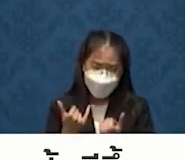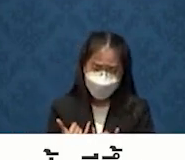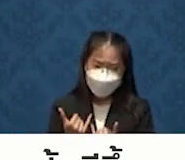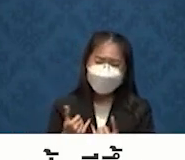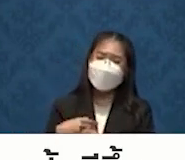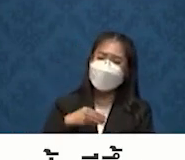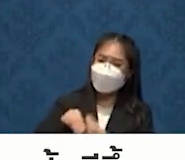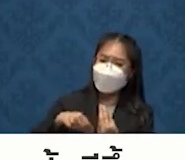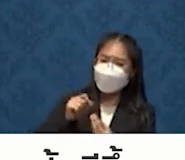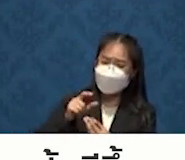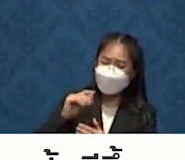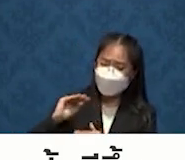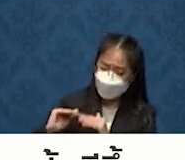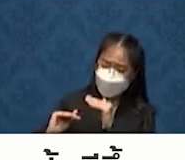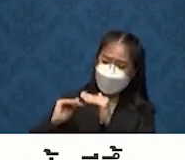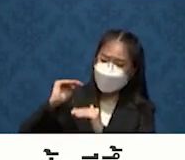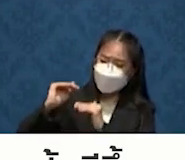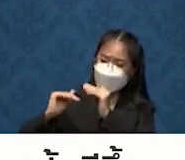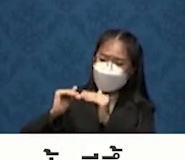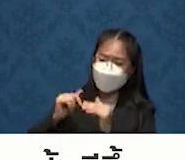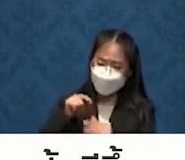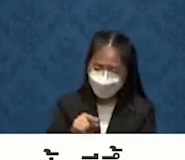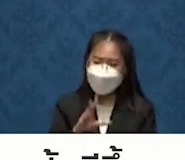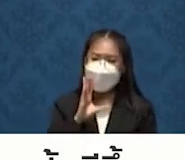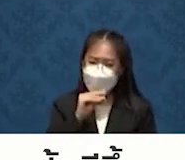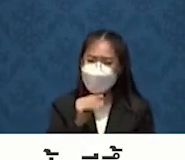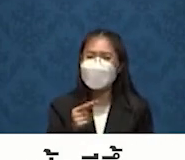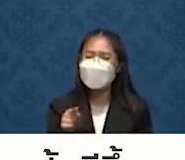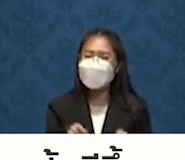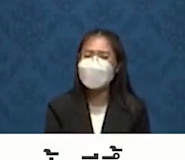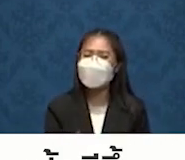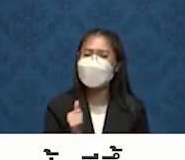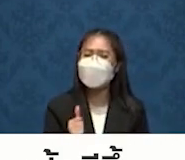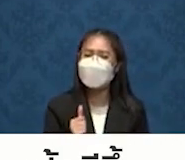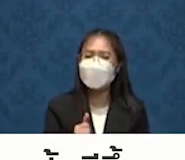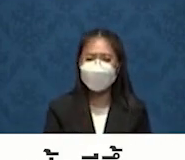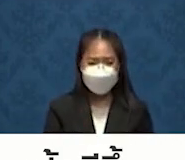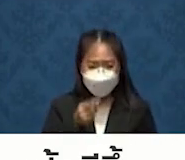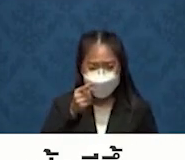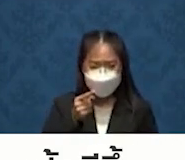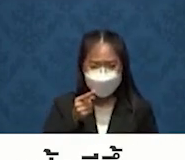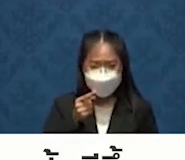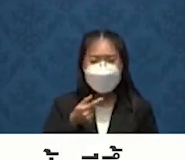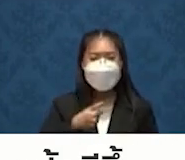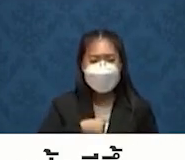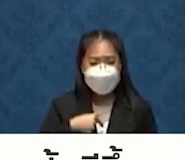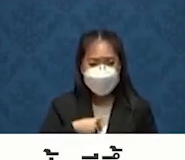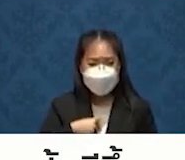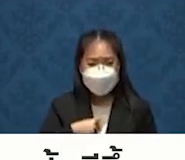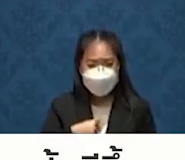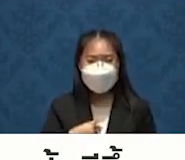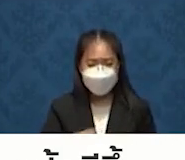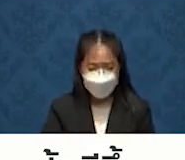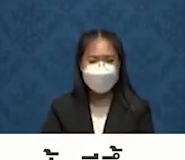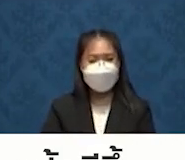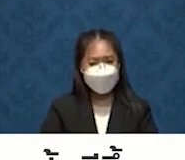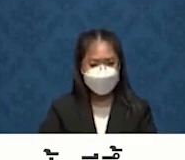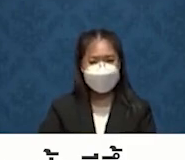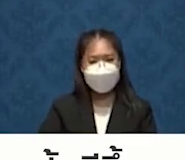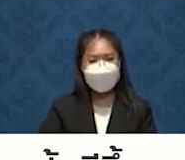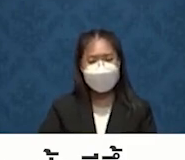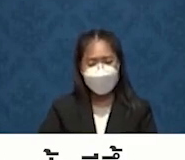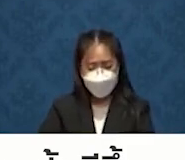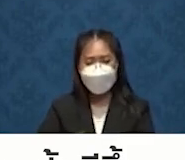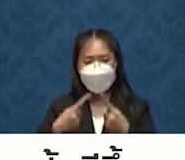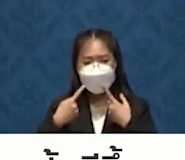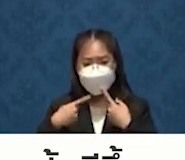ปแล้วแต่ก็ยังมีการอภิปรายเพราะฉะนั้นก็เลยจำเป็นที่กระผมจำเป็นจะต้องชี้แจงตอบ